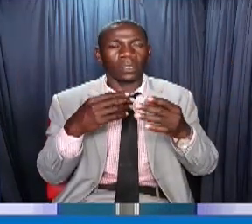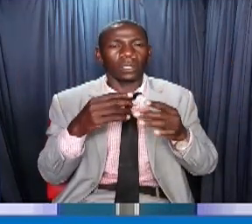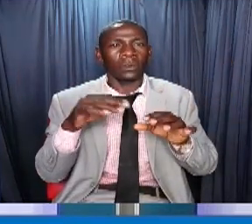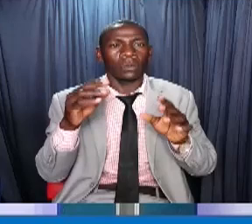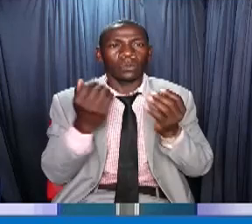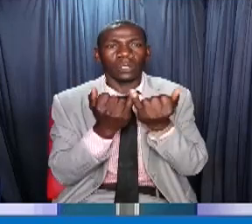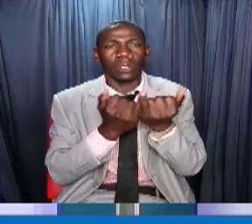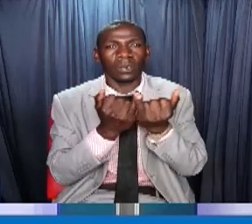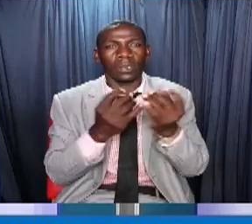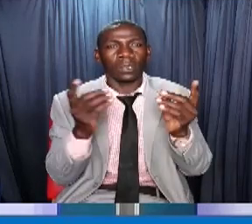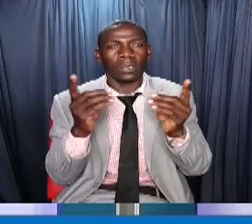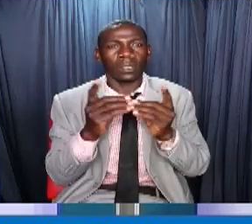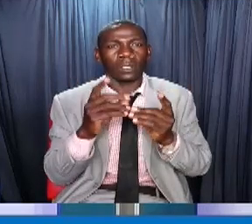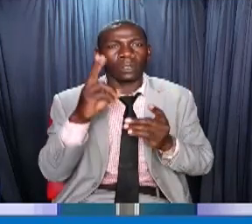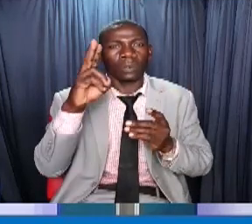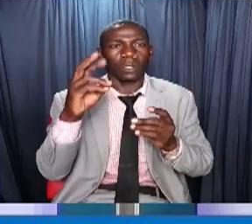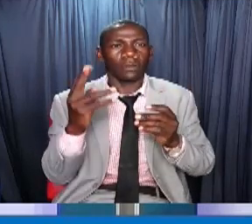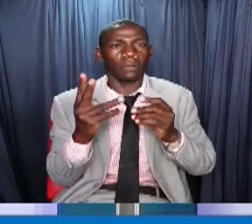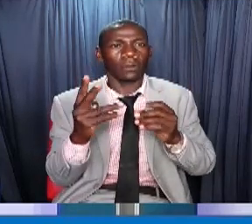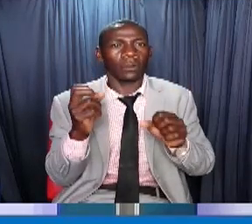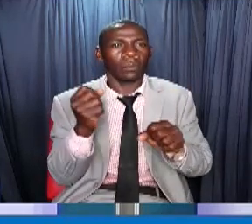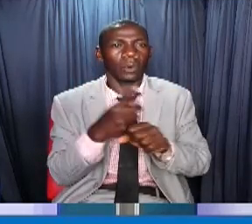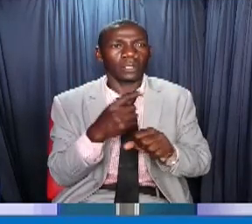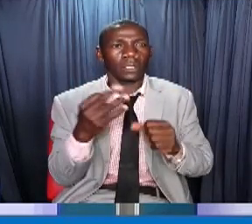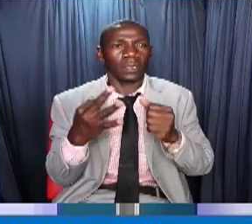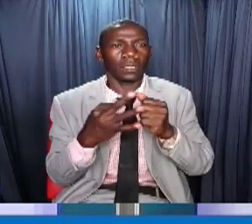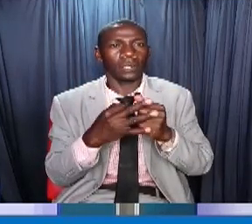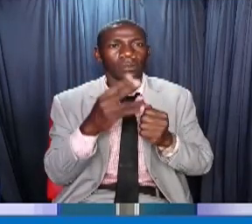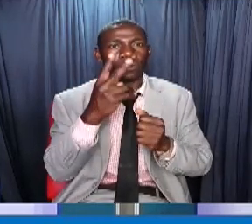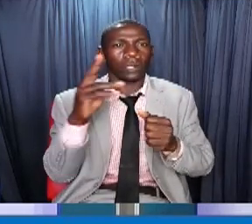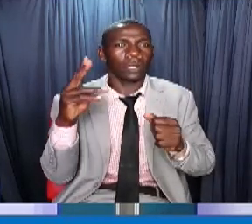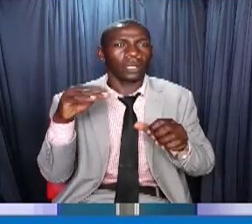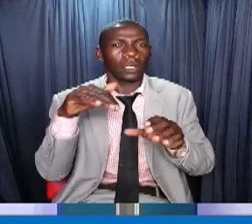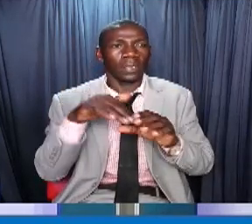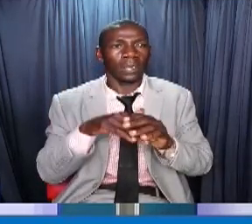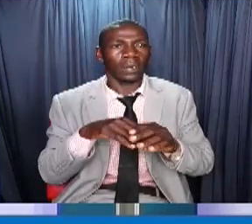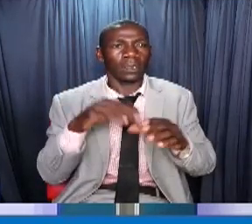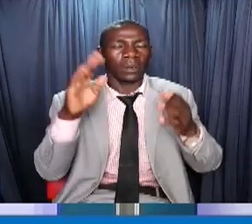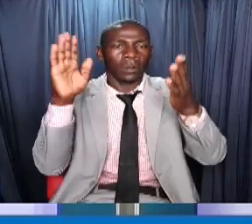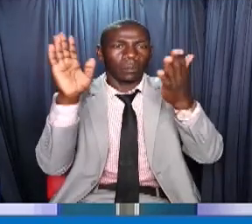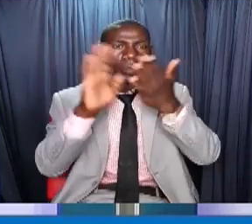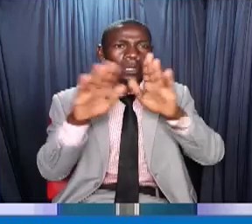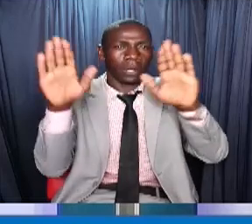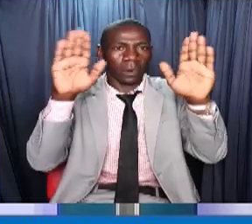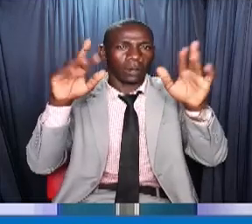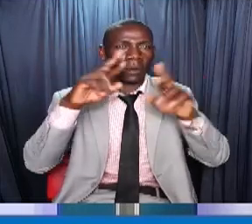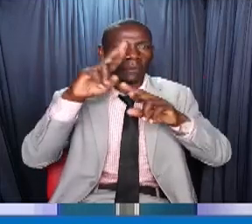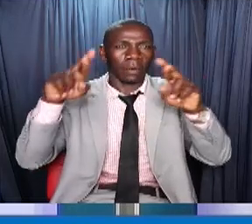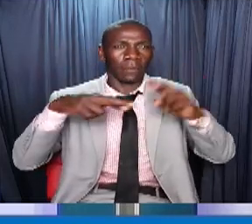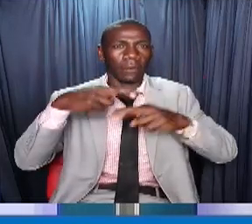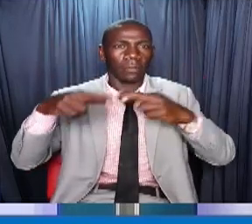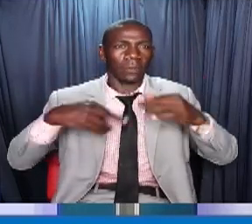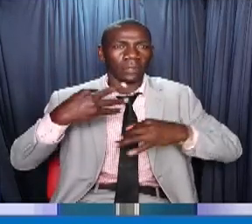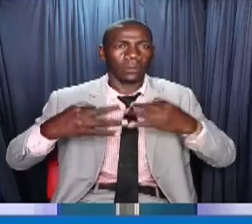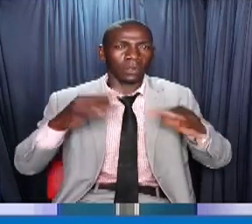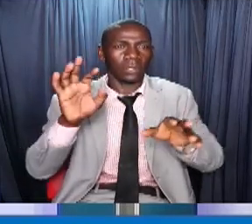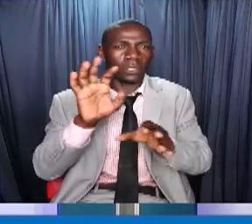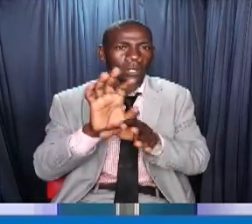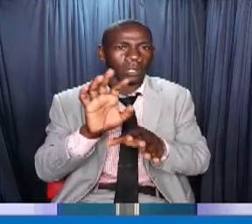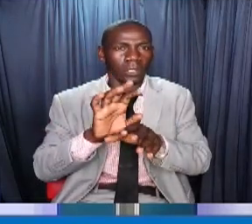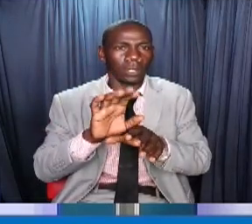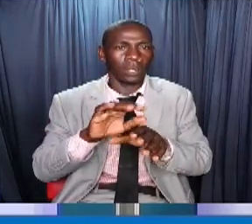Jumamosi, tarehe 24 mwezi wa 8 mwaka wa 2024 katika kanisa la Miracle Revival Fellowship